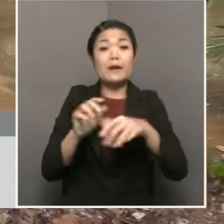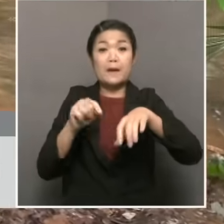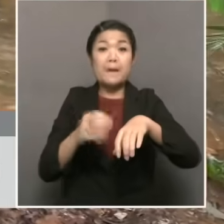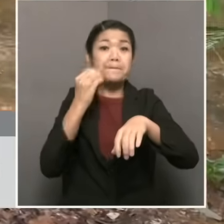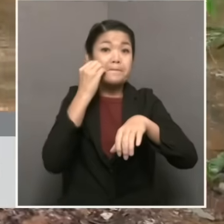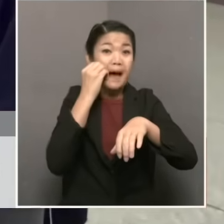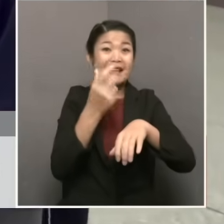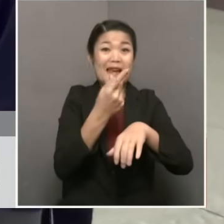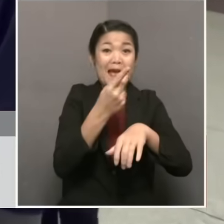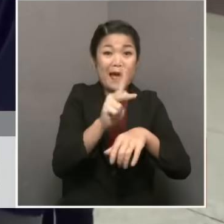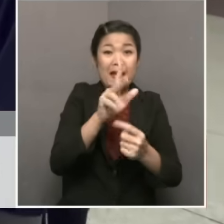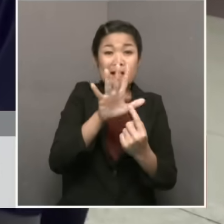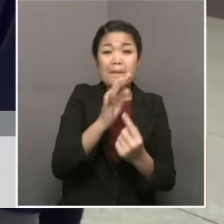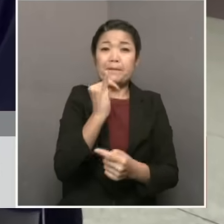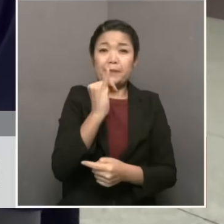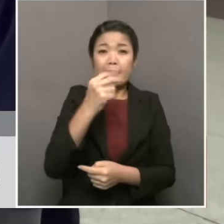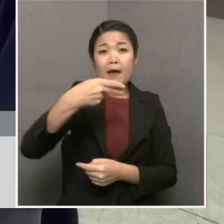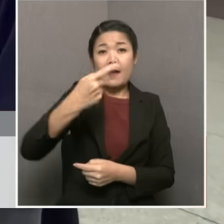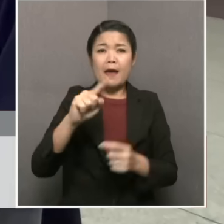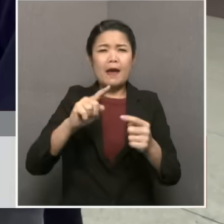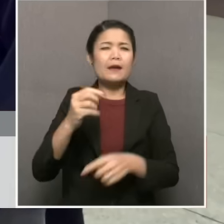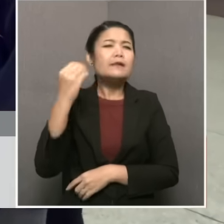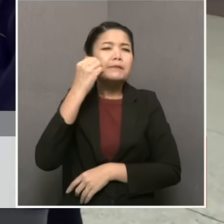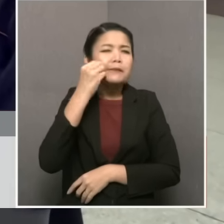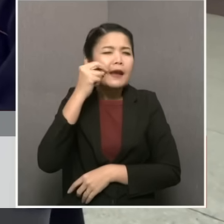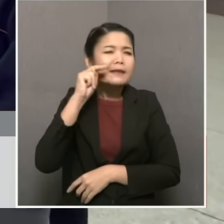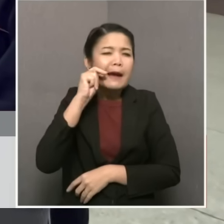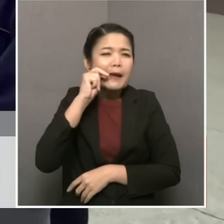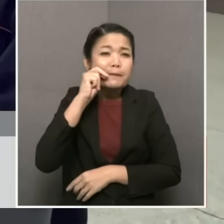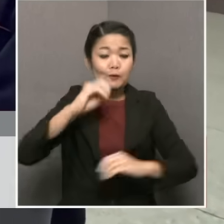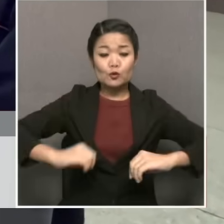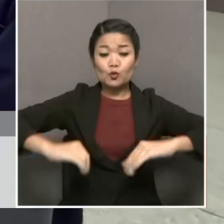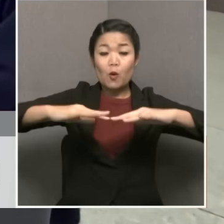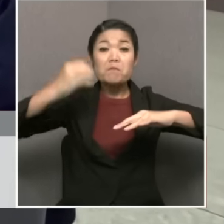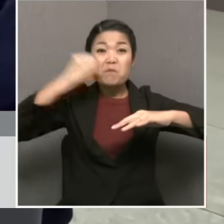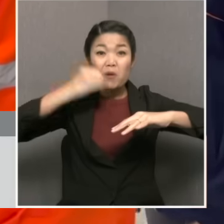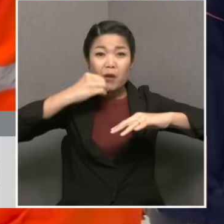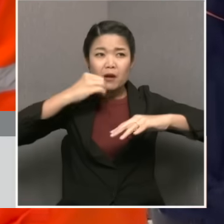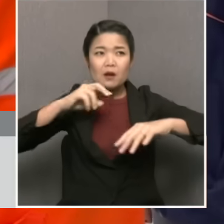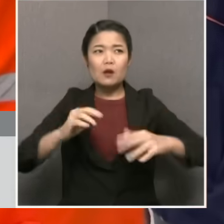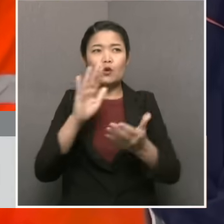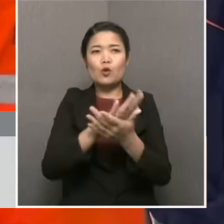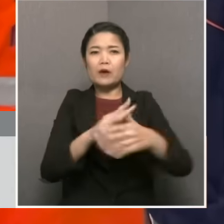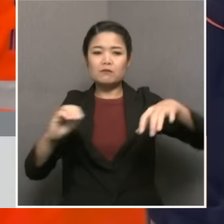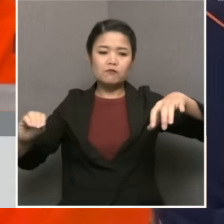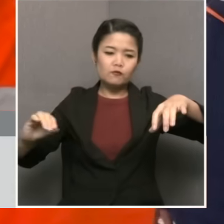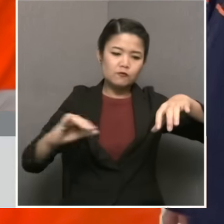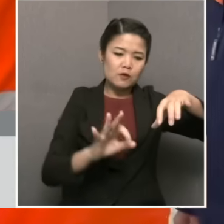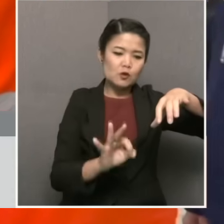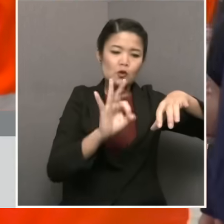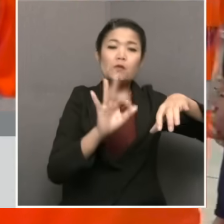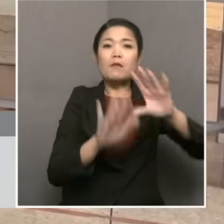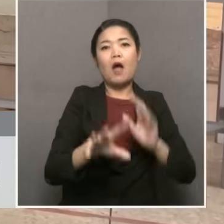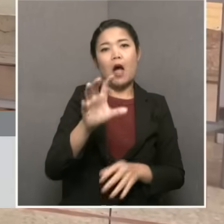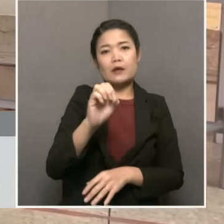คำไฮเป็นจุดที่เกิดน้ำท่วมซ้ำซากแล้วน้ำทะลักเข้ามาสูงกว่า 50ซมท่านผู้ว่าราชการ